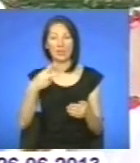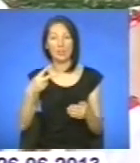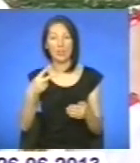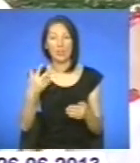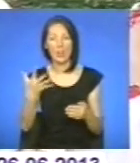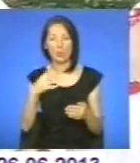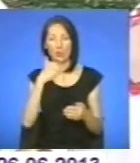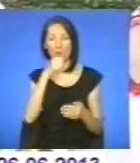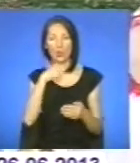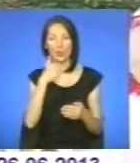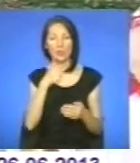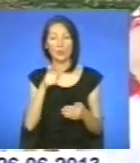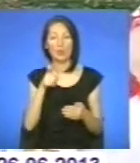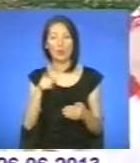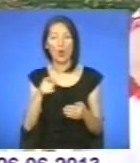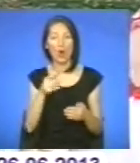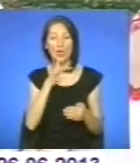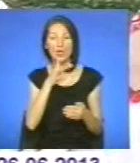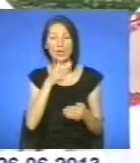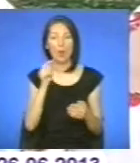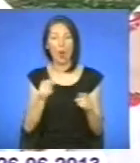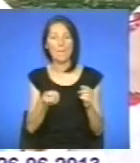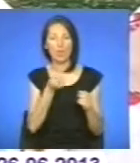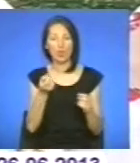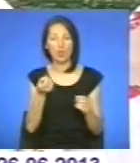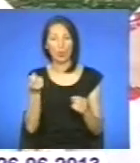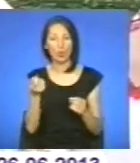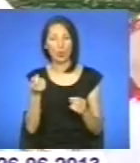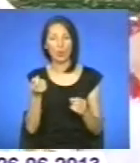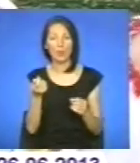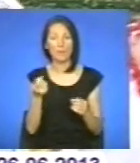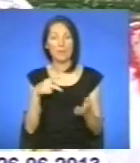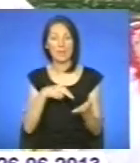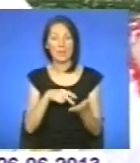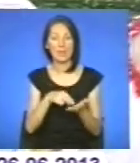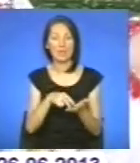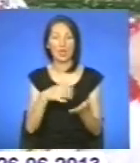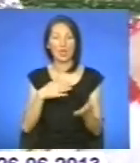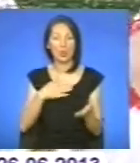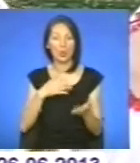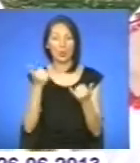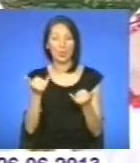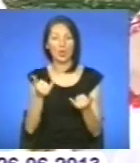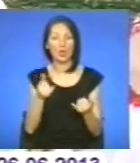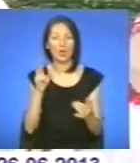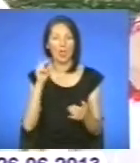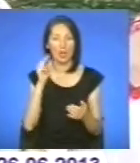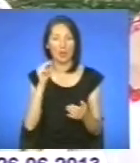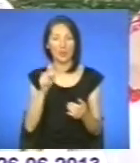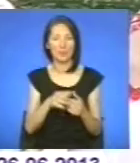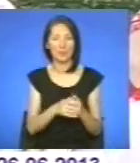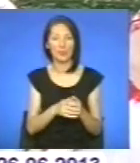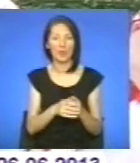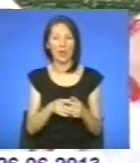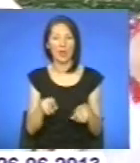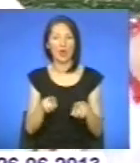році. І з того часу потрошки підійшли до нинішньої дати. Так що